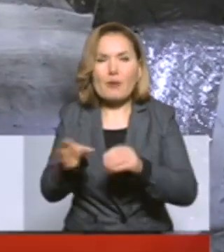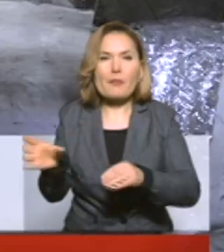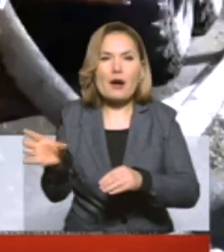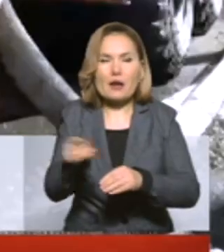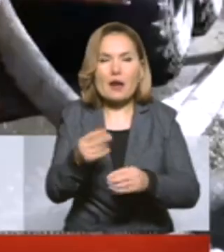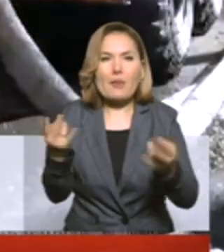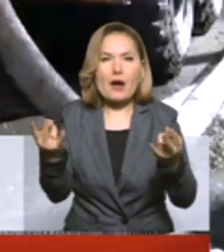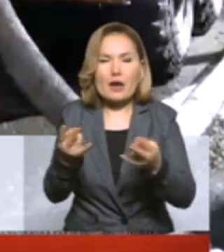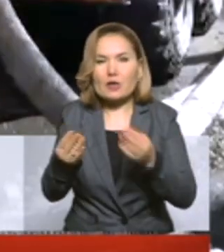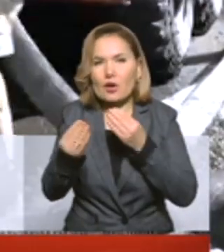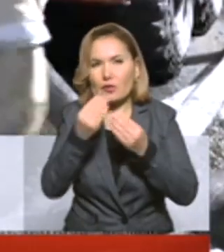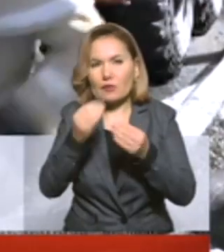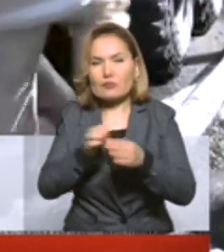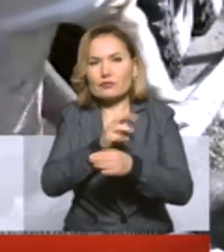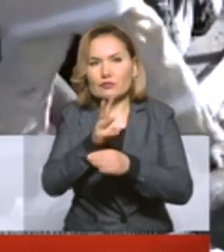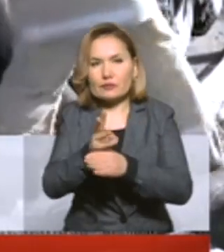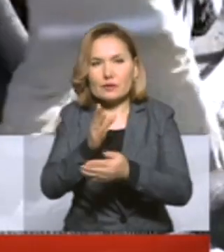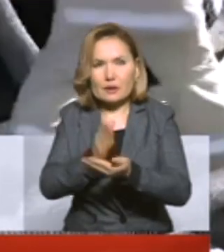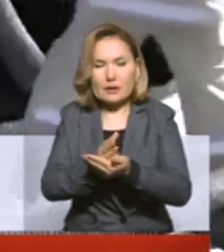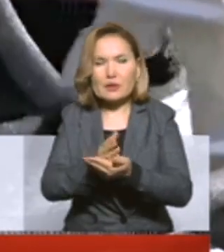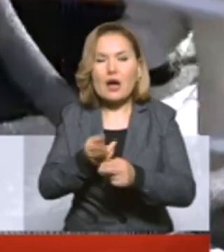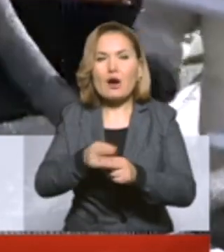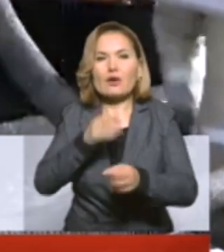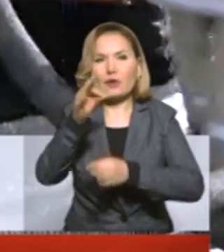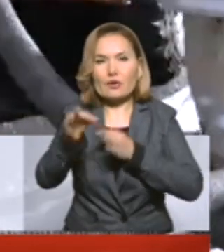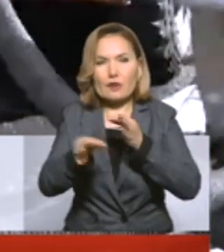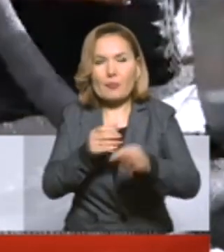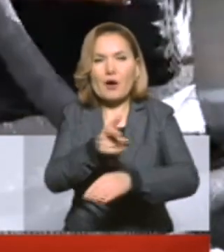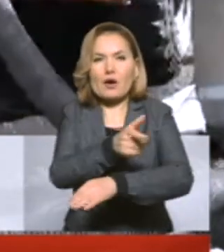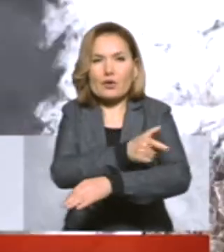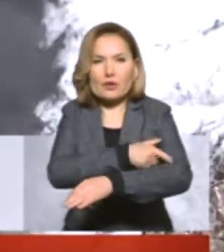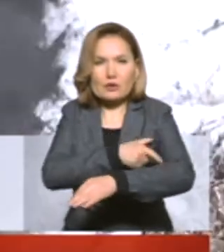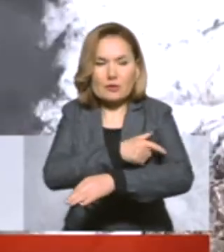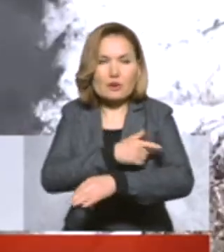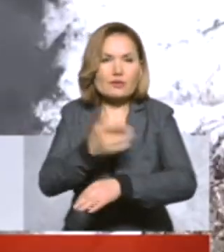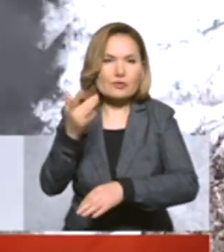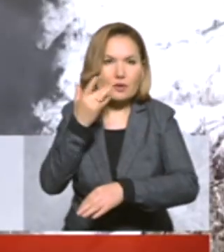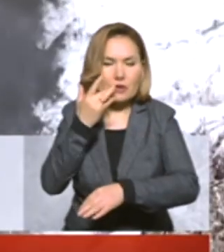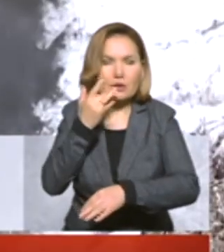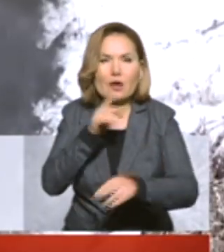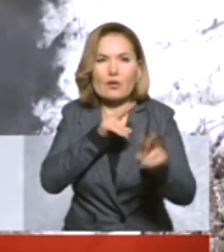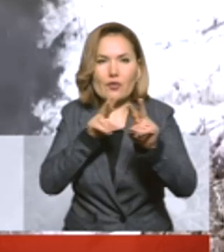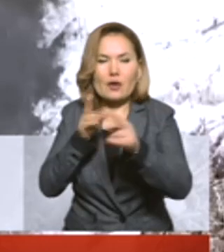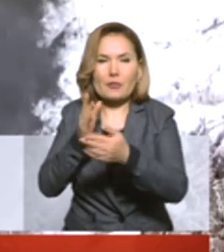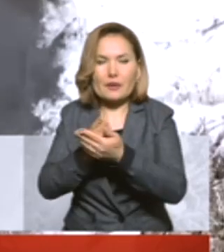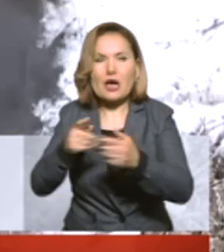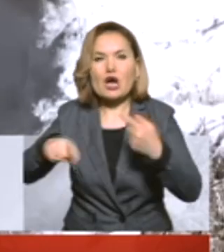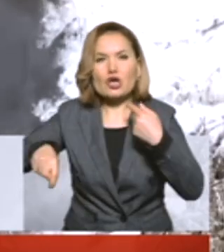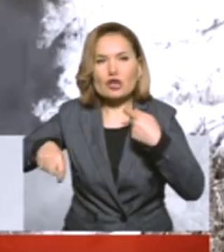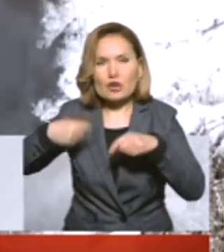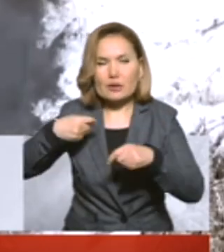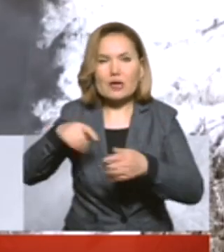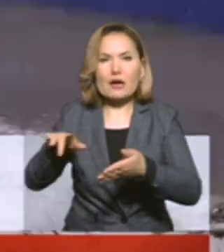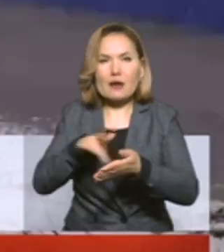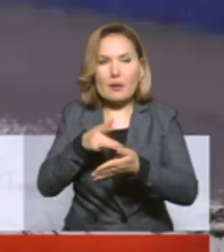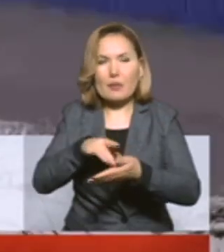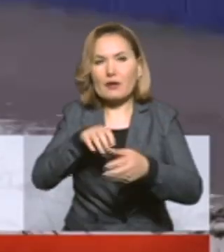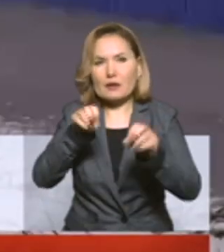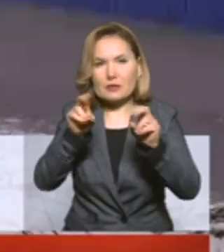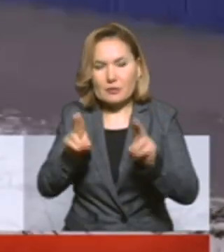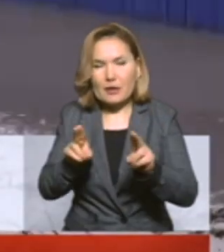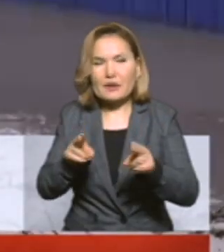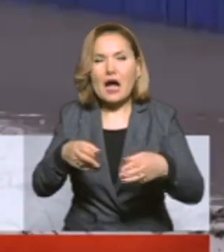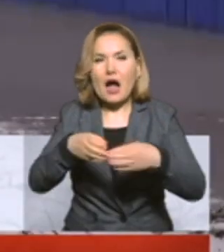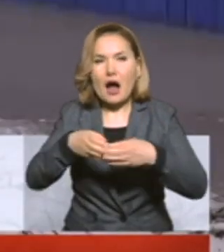барлық қажетті жағдай жасалған және тәулік бойы кезекшілік ұйымдастырылған. Шығындарды есептеу жөніндегі аудандық